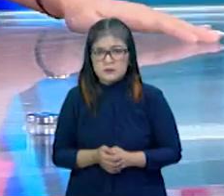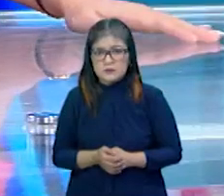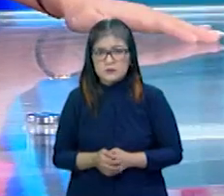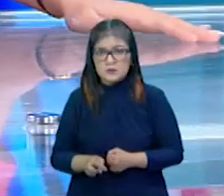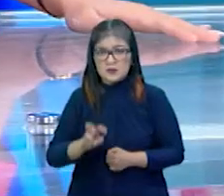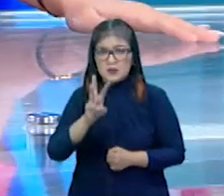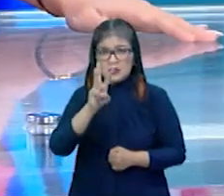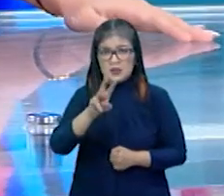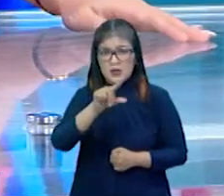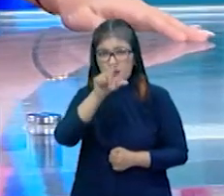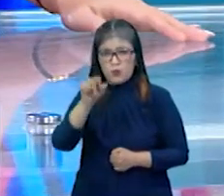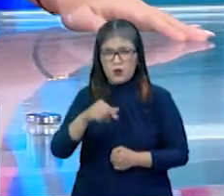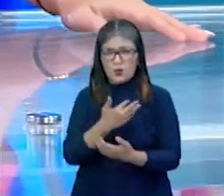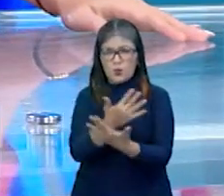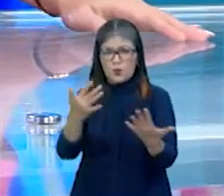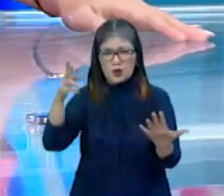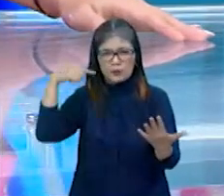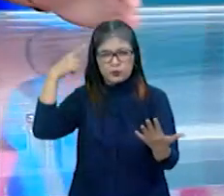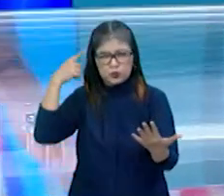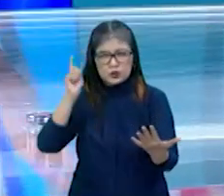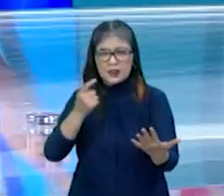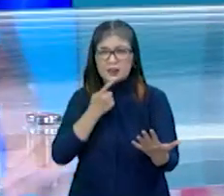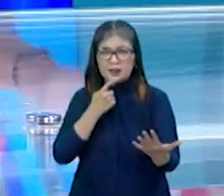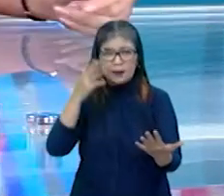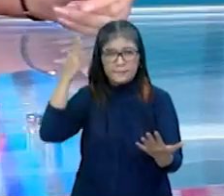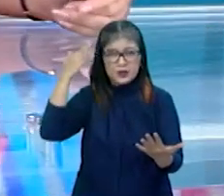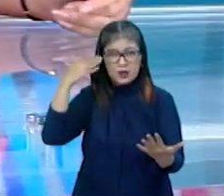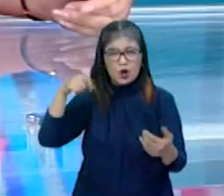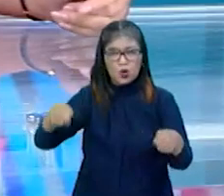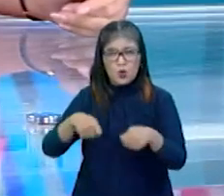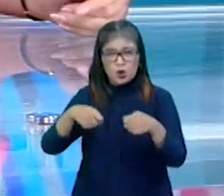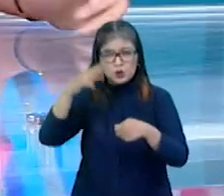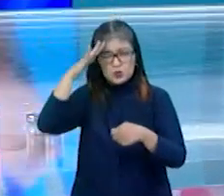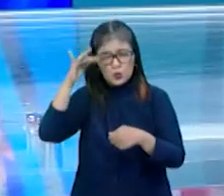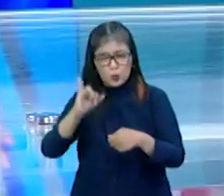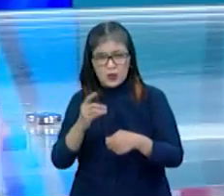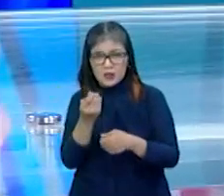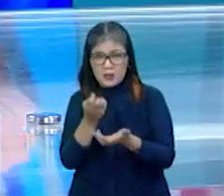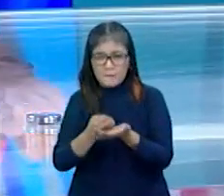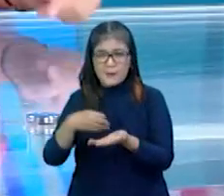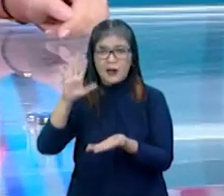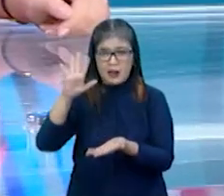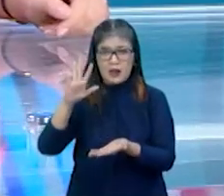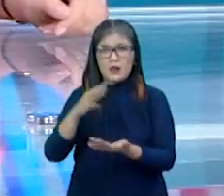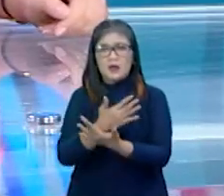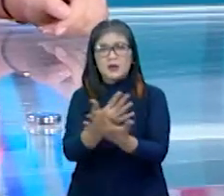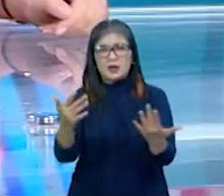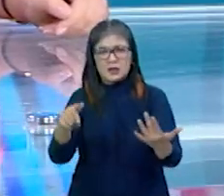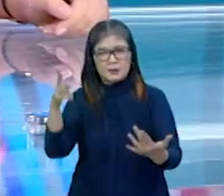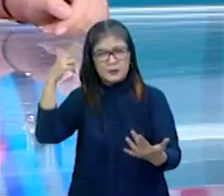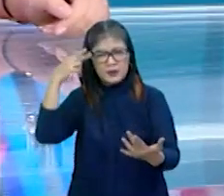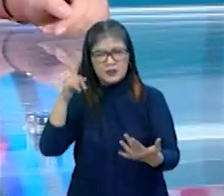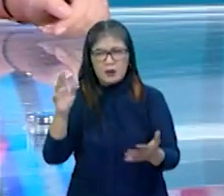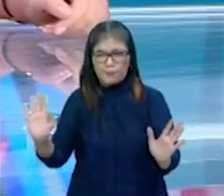Pemirsa, 3 bulan rakyat dipusingkan dengan keberadaan minyak goreng yang langka dan mahal harganya. Tak hanya rakyat, pemerintah pun bongkar pasang